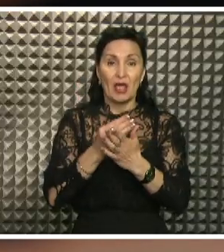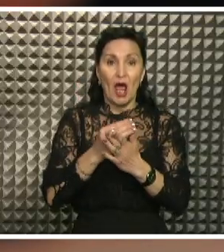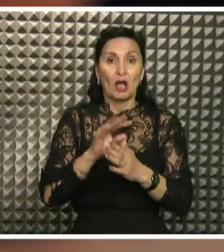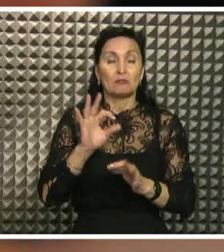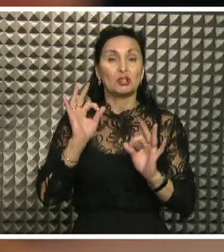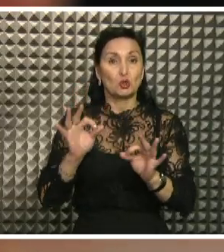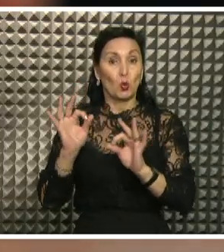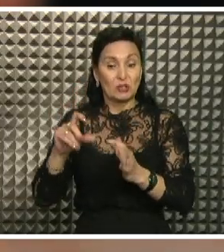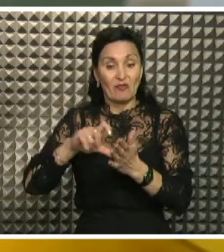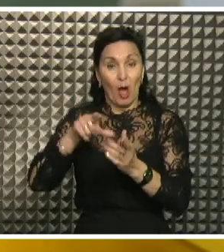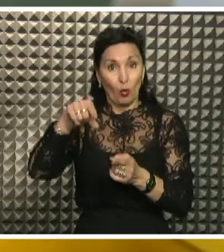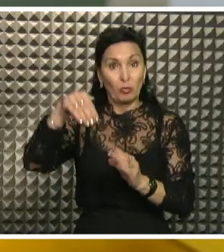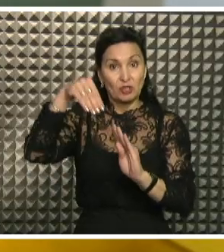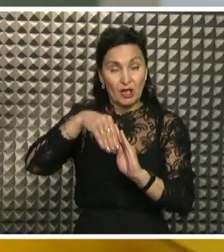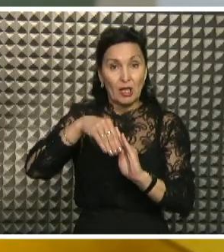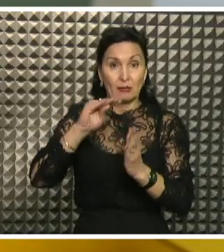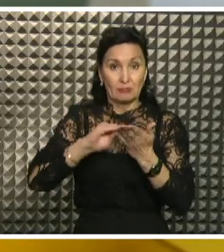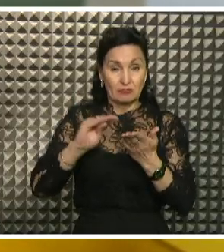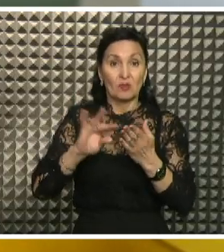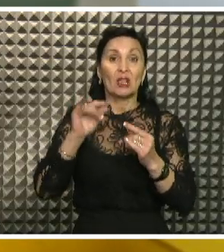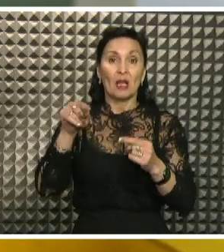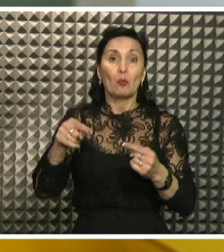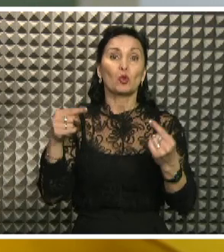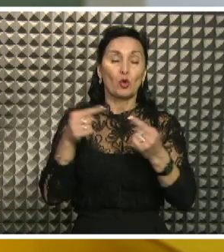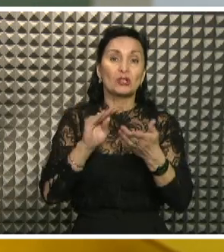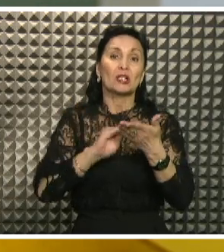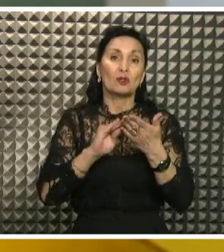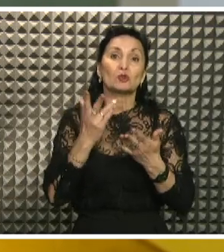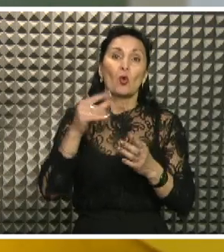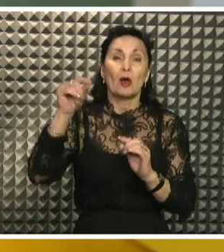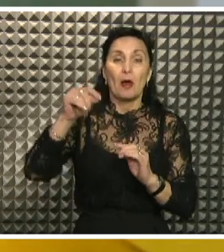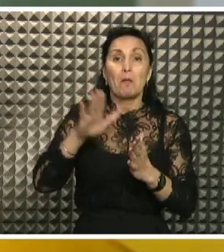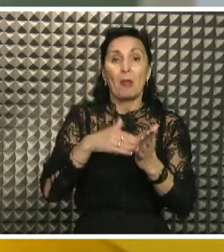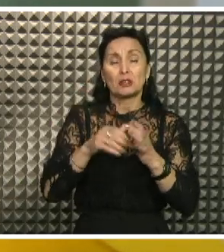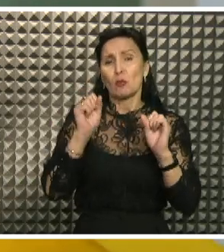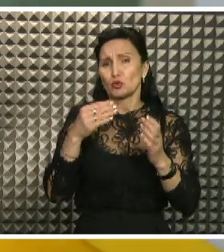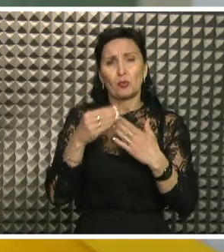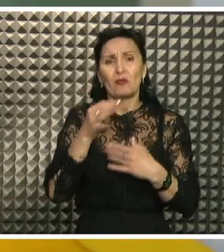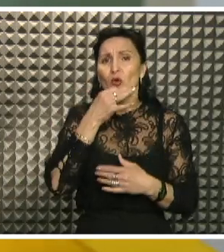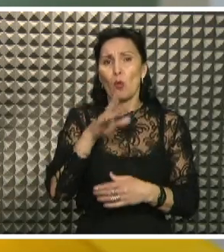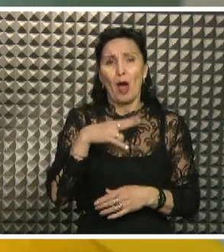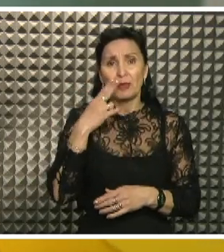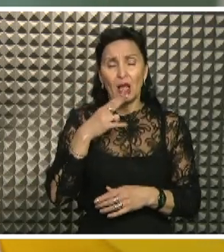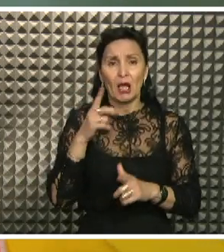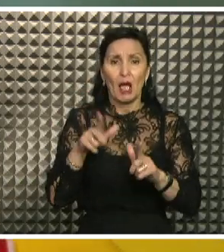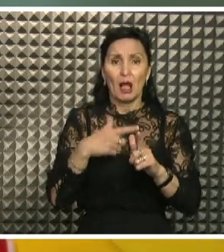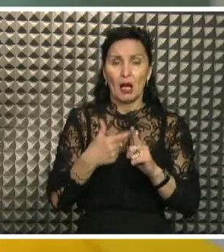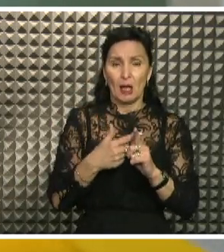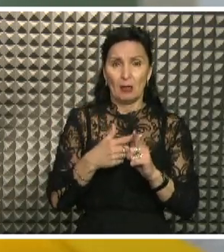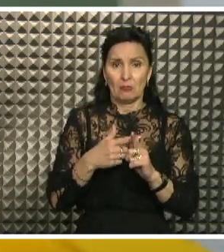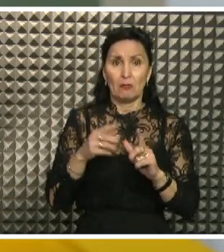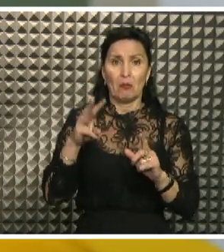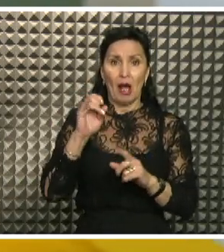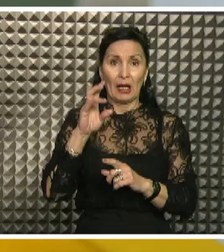инструкция в коробочке, и там будет уже точная дозировка. Масло можно купить в любой аптеке или масс-маркете,